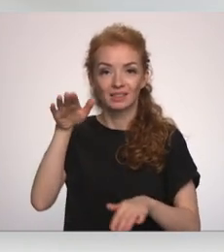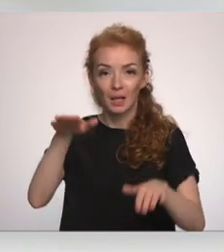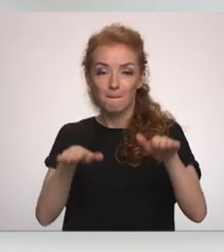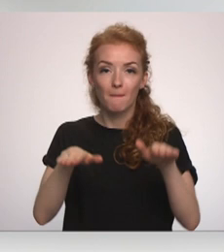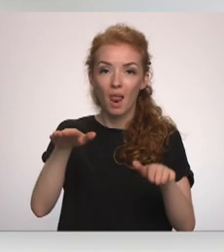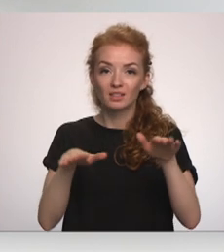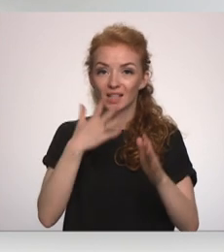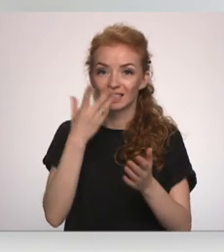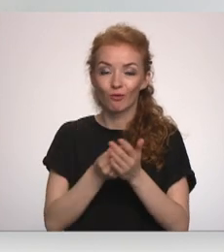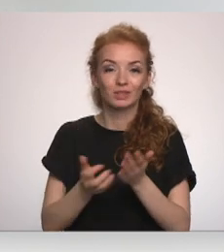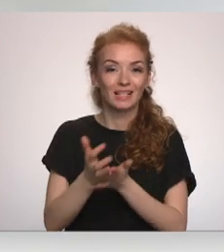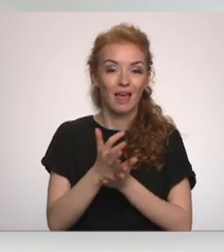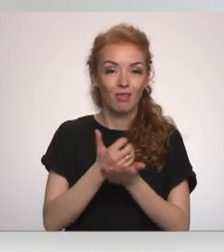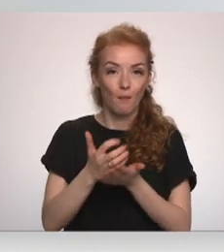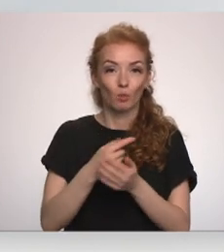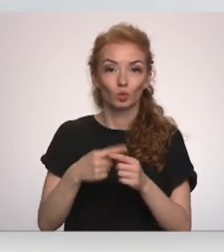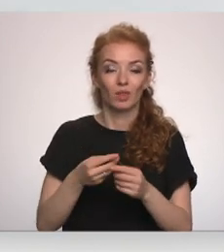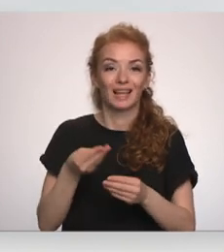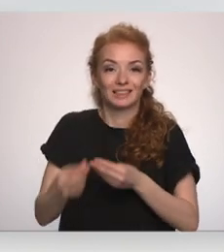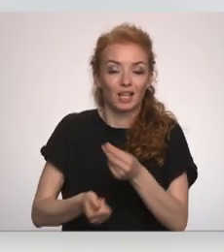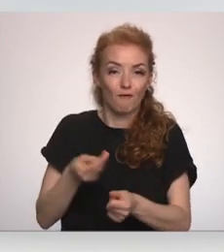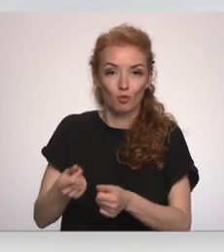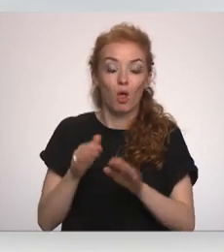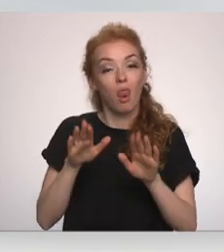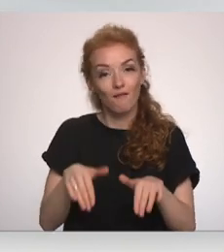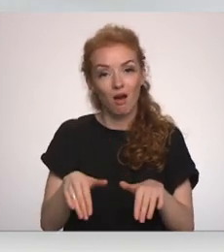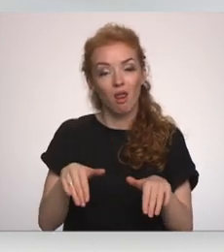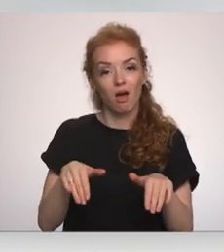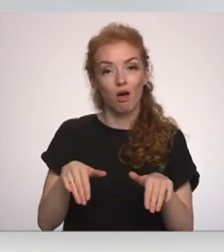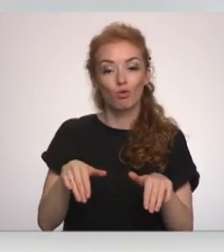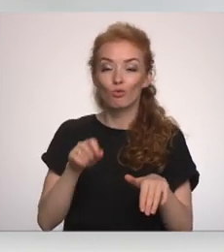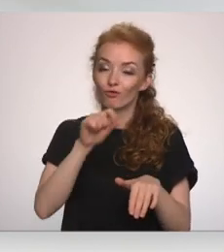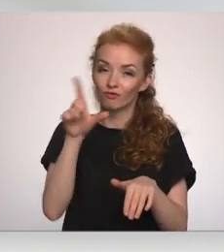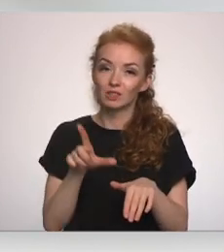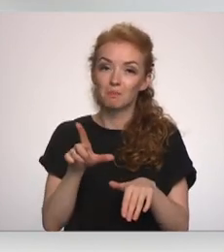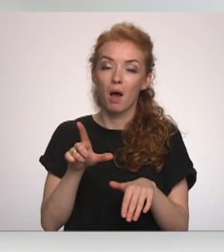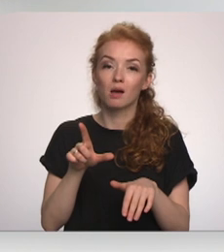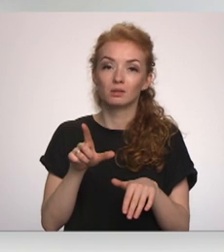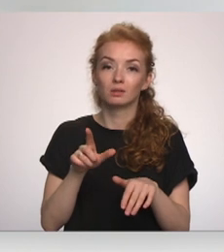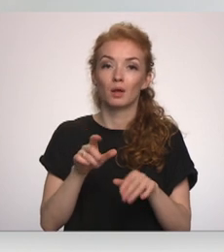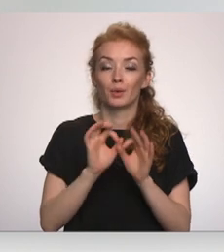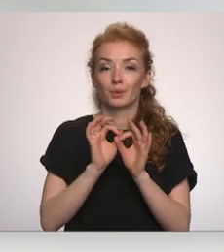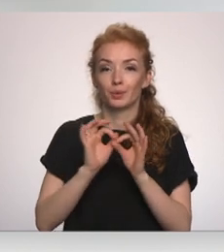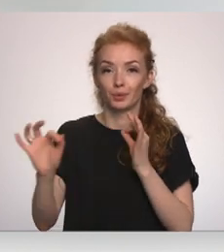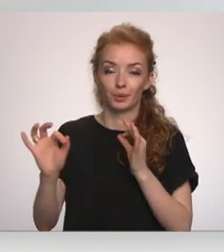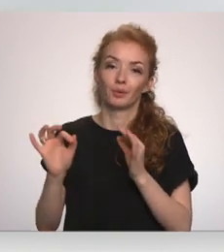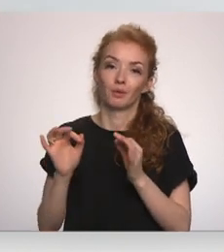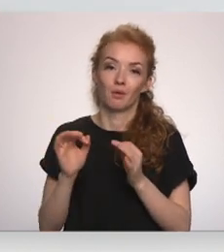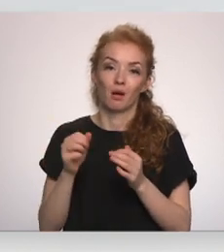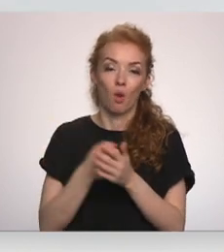savus ieņēmumus un izdevumus, lai nu, varētu vismaz pa nulēm